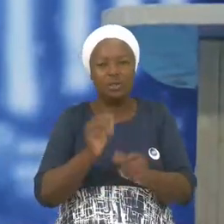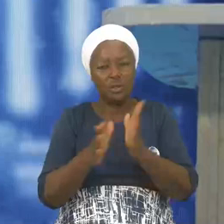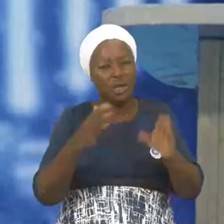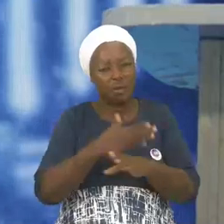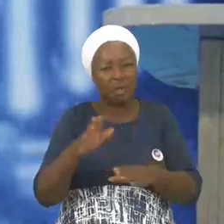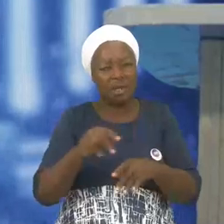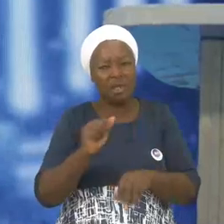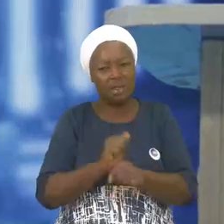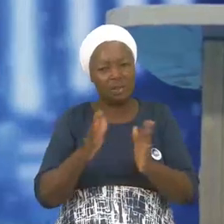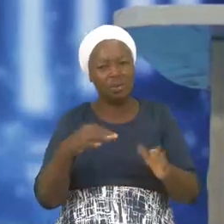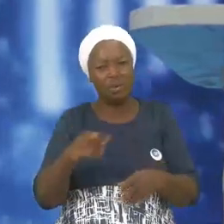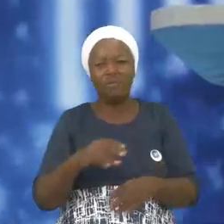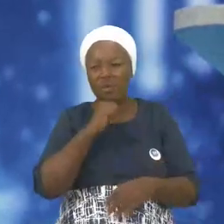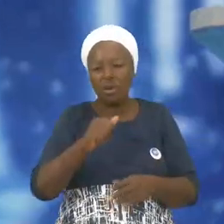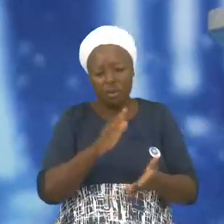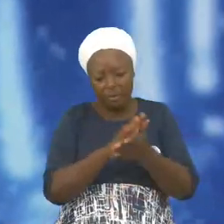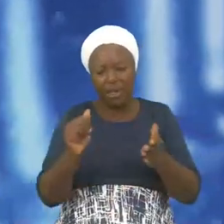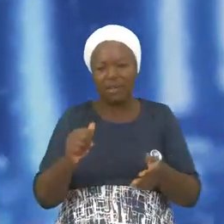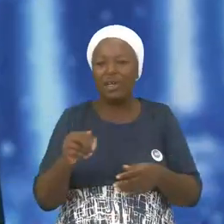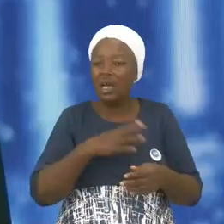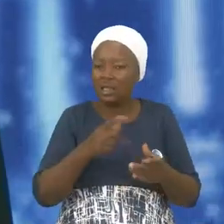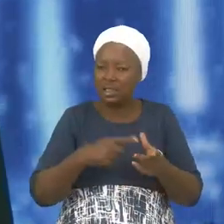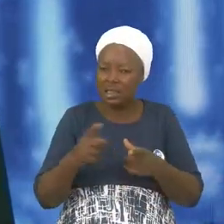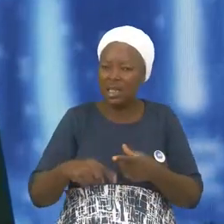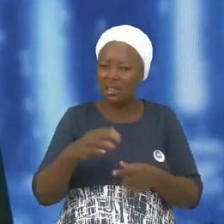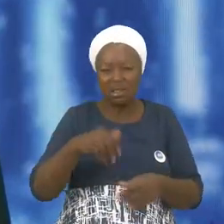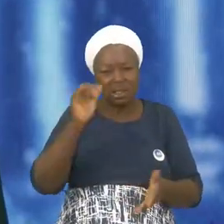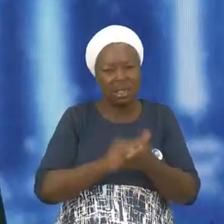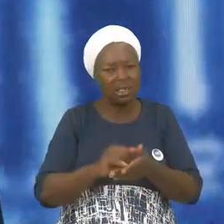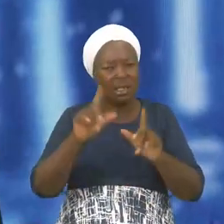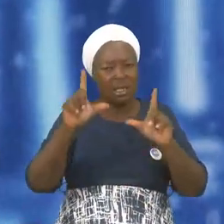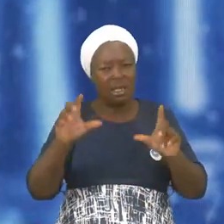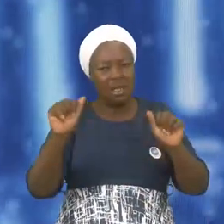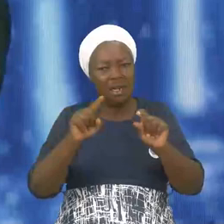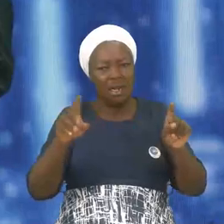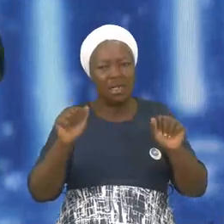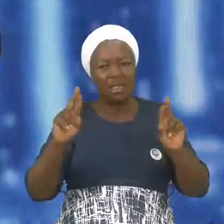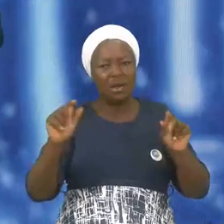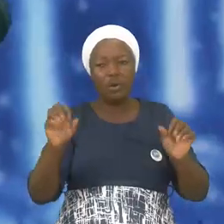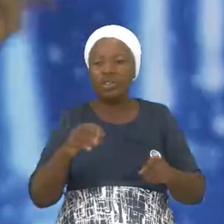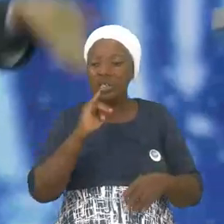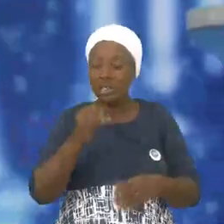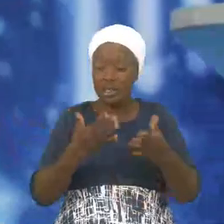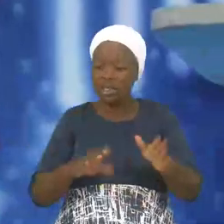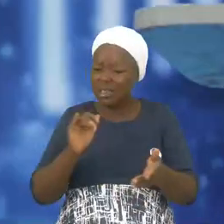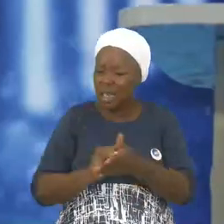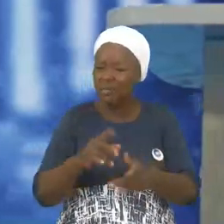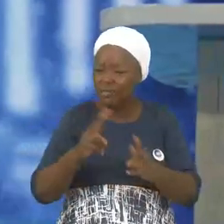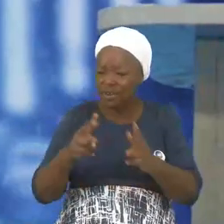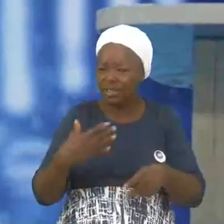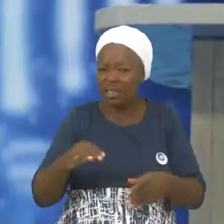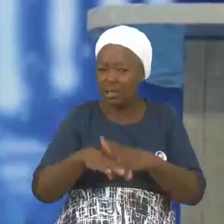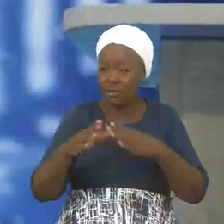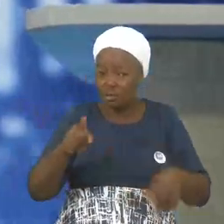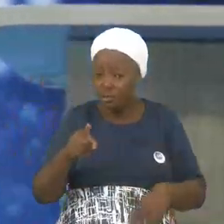pierre, la pierre d'incrédulité, la pierre de finalité, comme Lazare est mort,